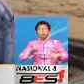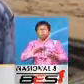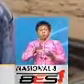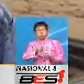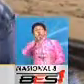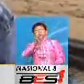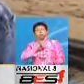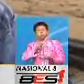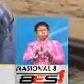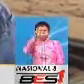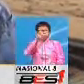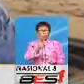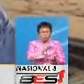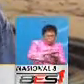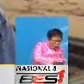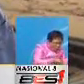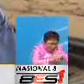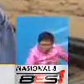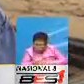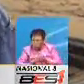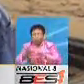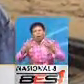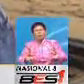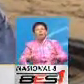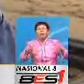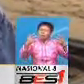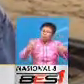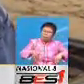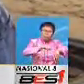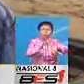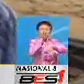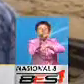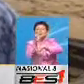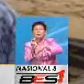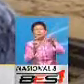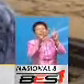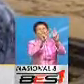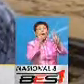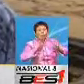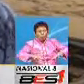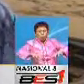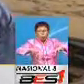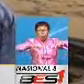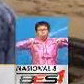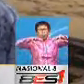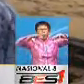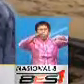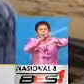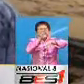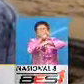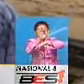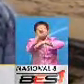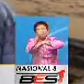kejut saya potobik, siap, kemah, barang-barang kata. Lepas tu dalam pukul 7:30. Lepas tu naik sampai pukul 9,